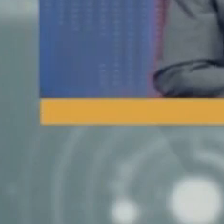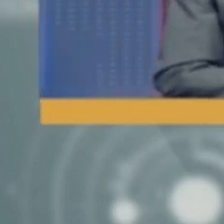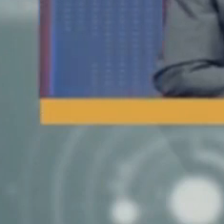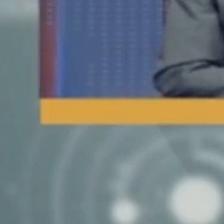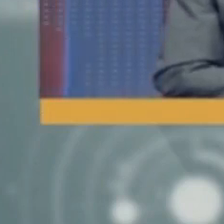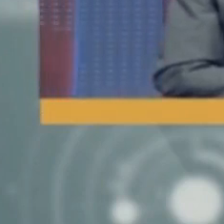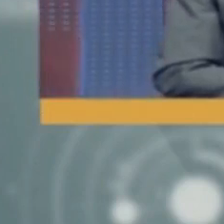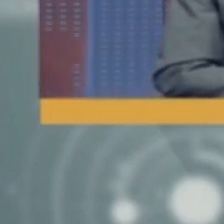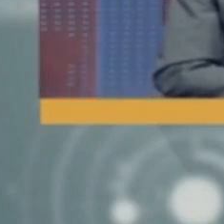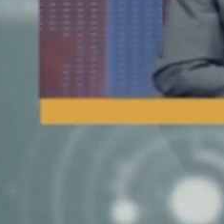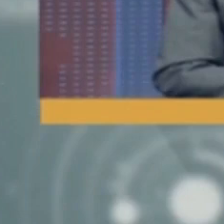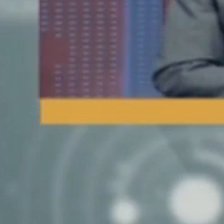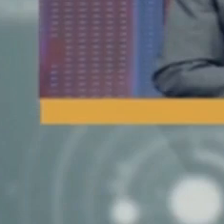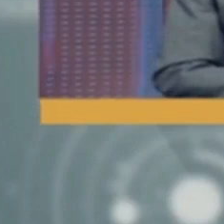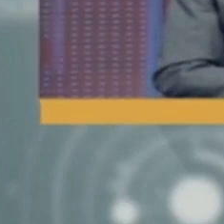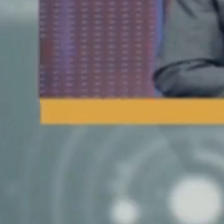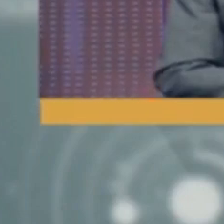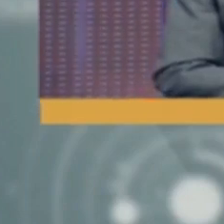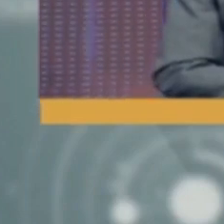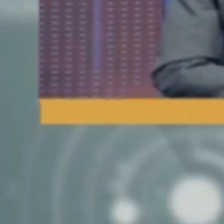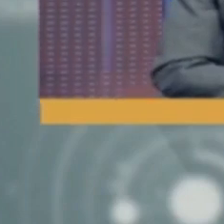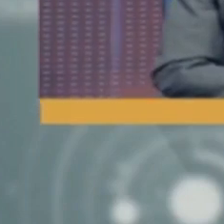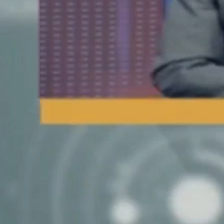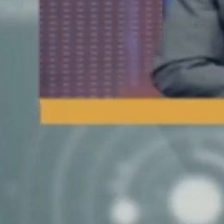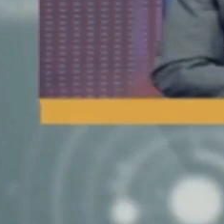يعني نحتذي به جميعا، يعني